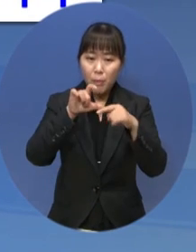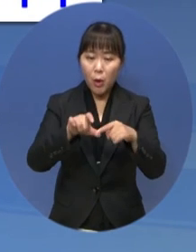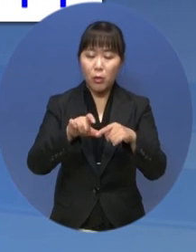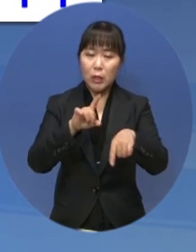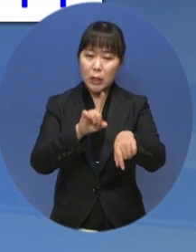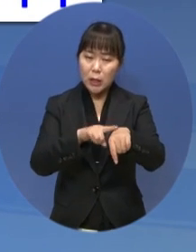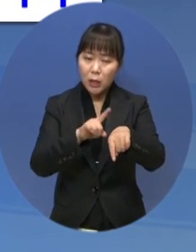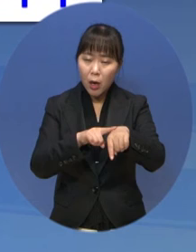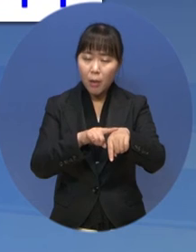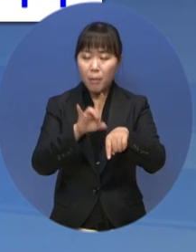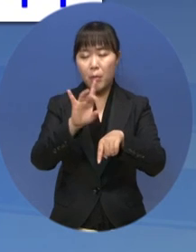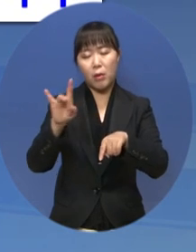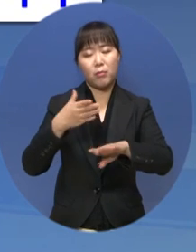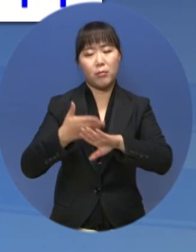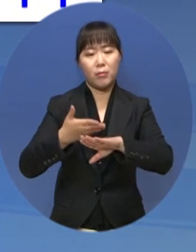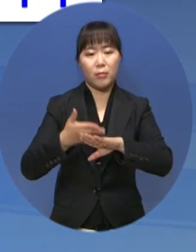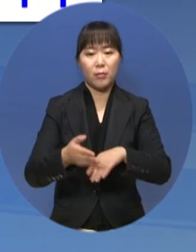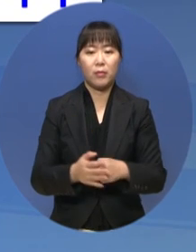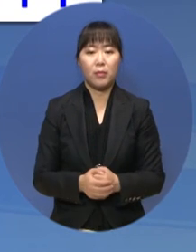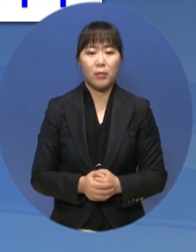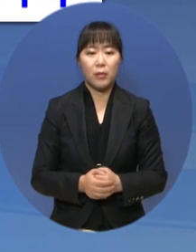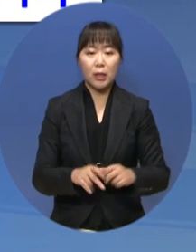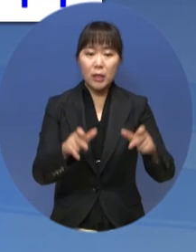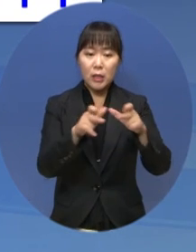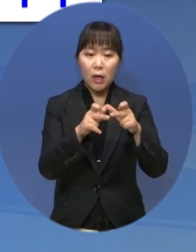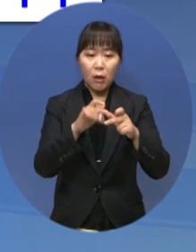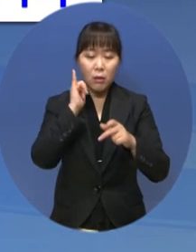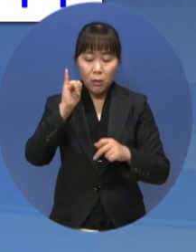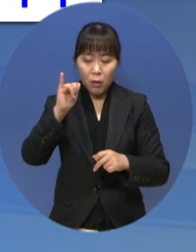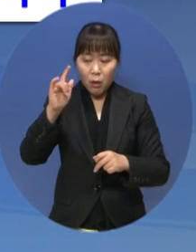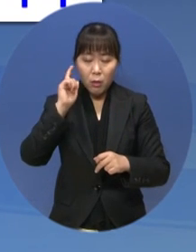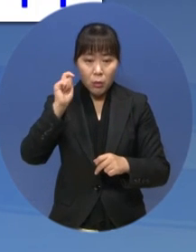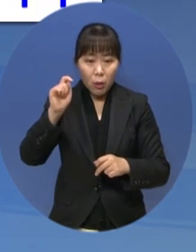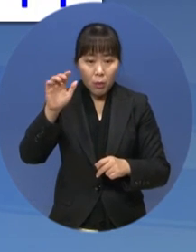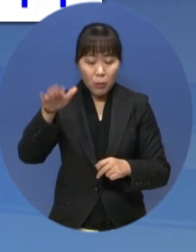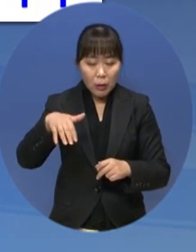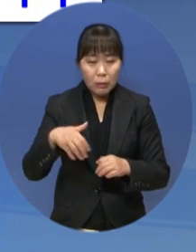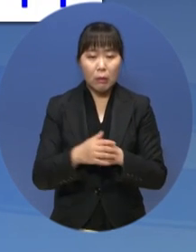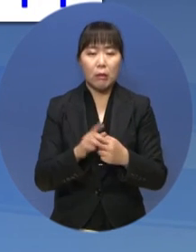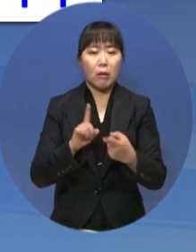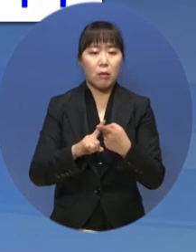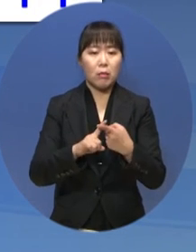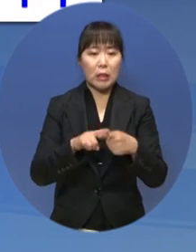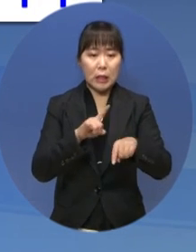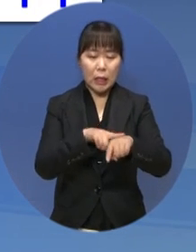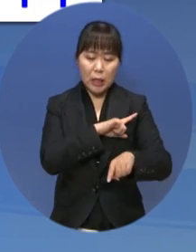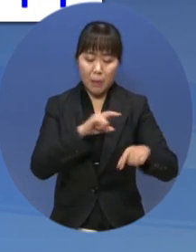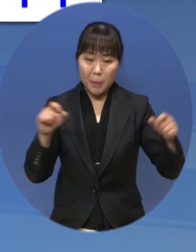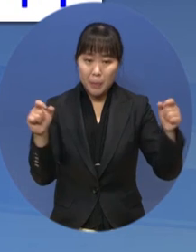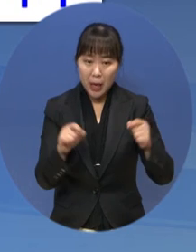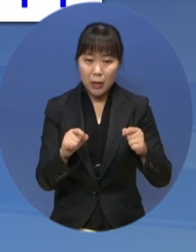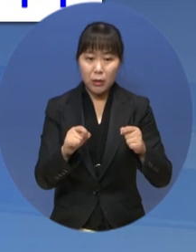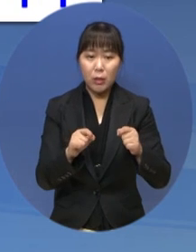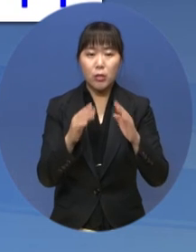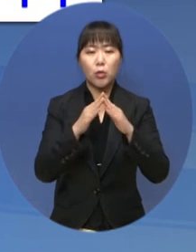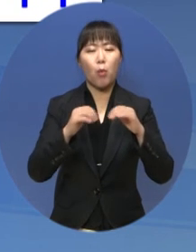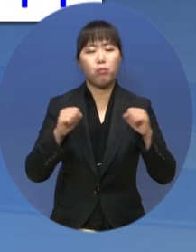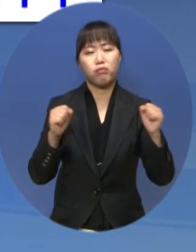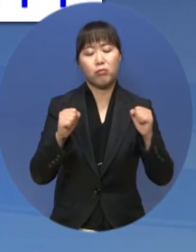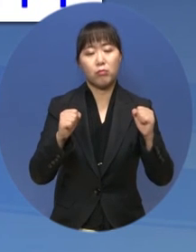배차 시간에서도 나타났습니다. 장애인 콜택시 평균 배차 시간이 가장 짧은 지역은